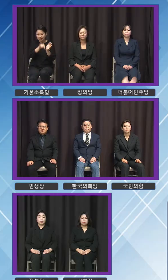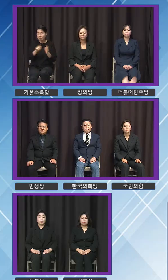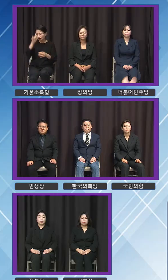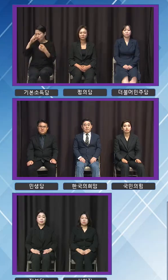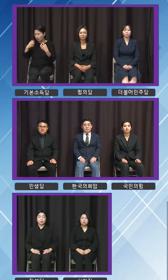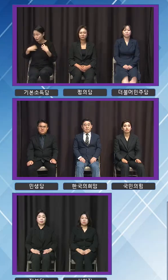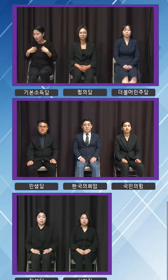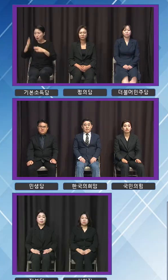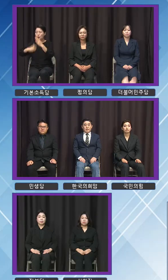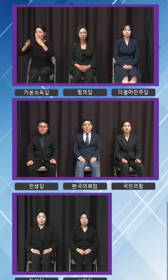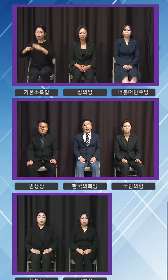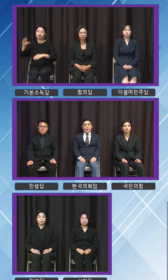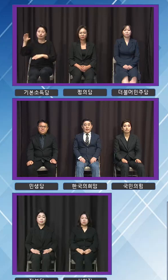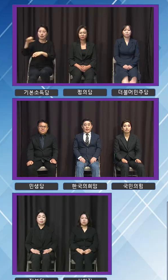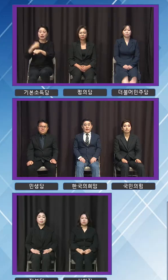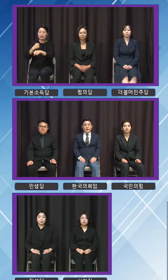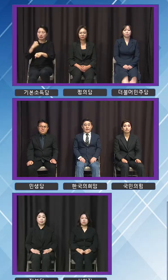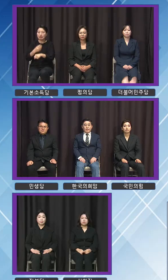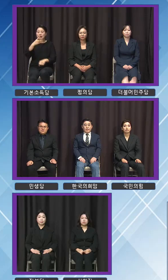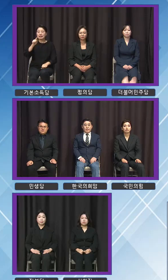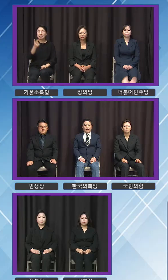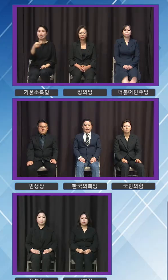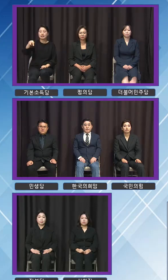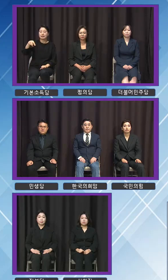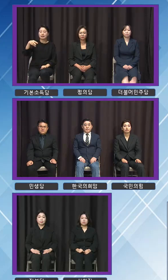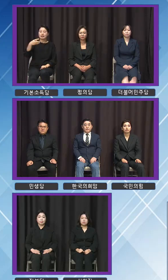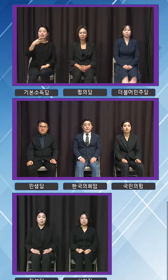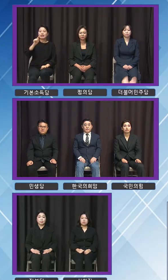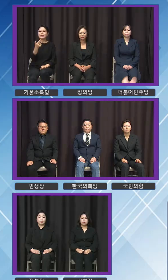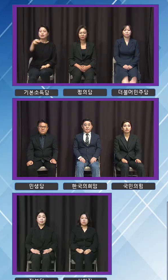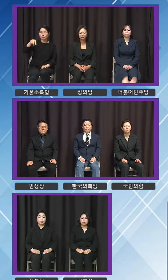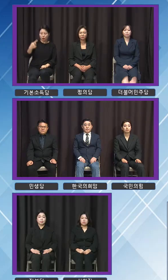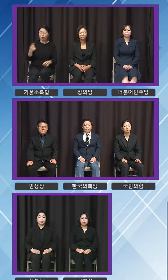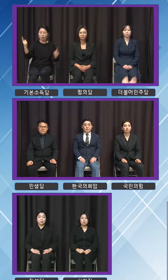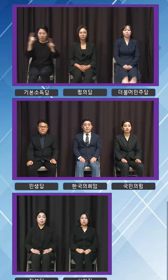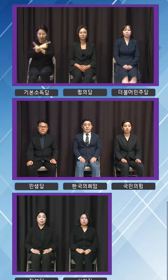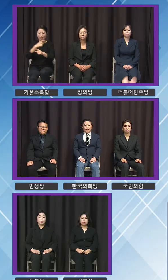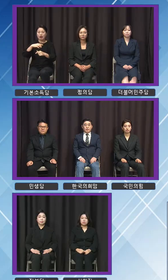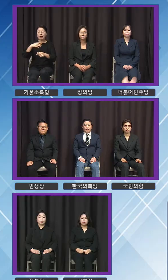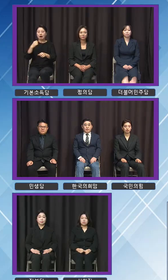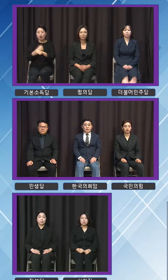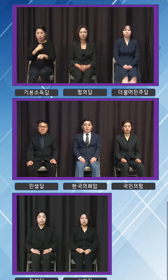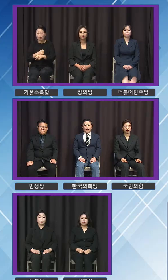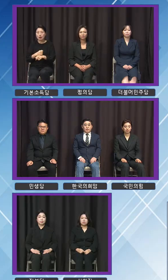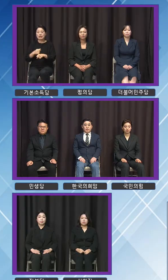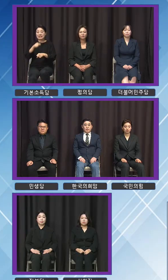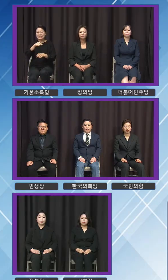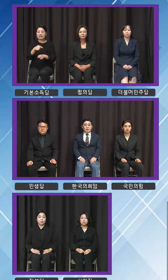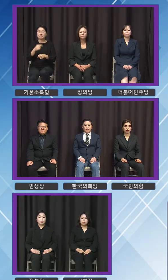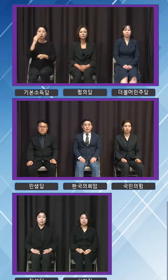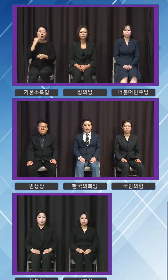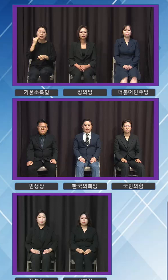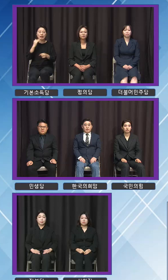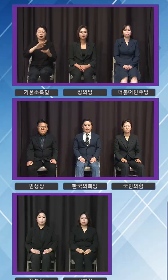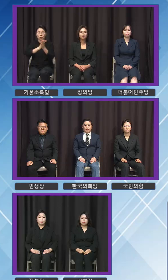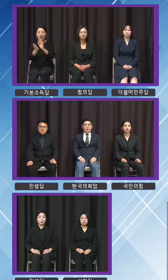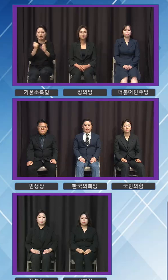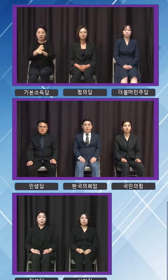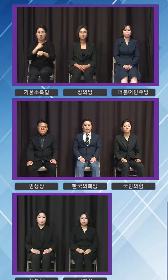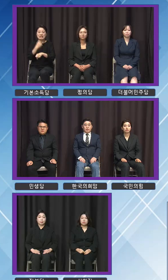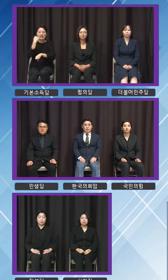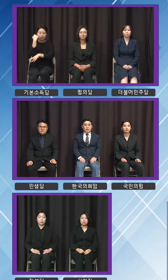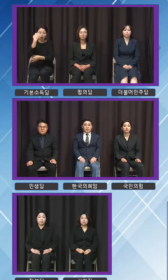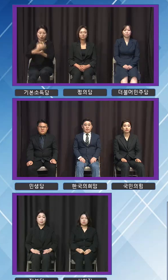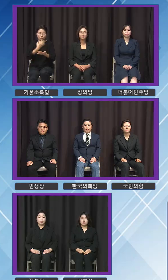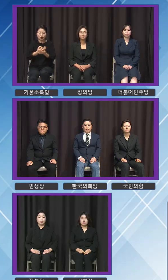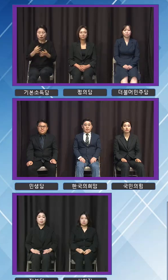과감한 공적 투자로 탈탄소 녹색 전환을 이루고 그 성과를 기본소득으로 배당하는 전환적 복지국가를